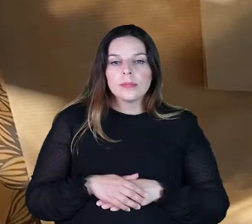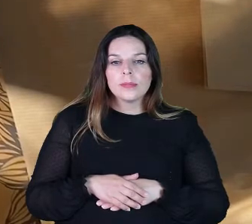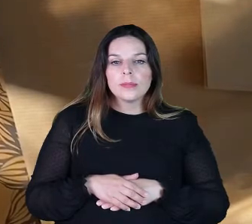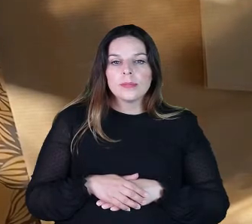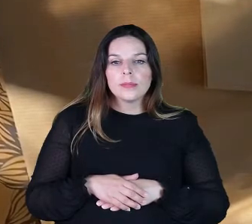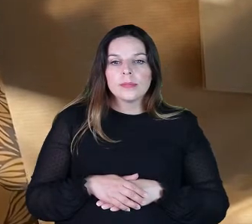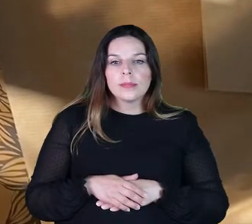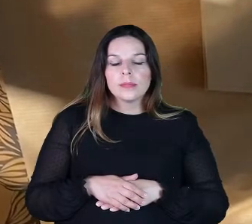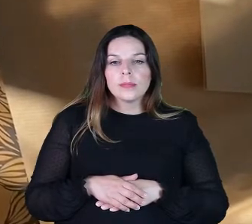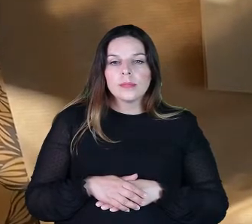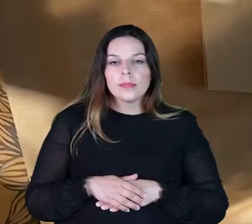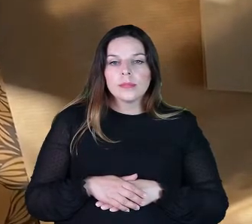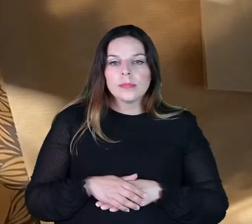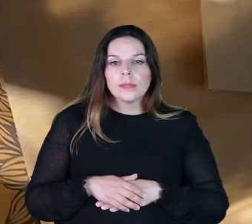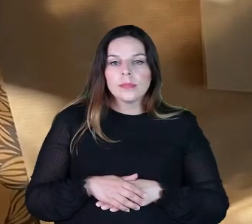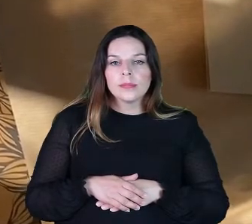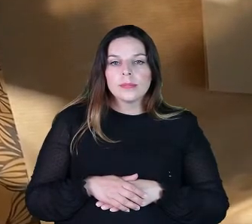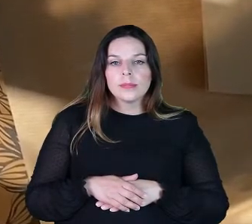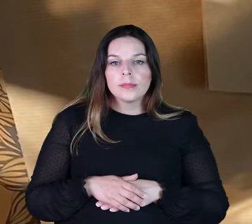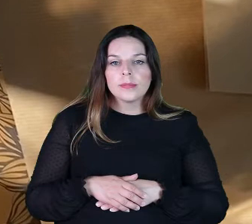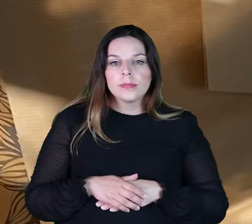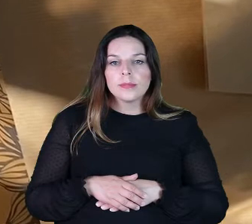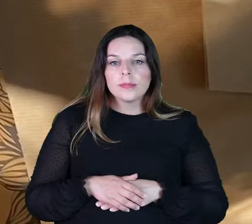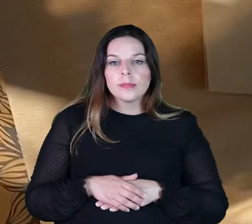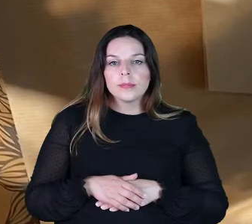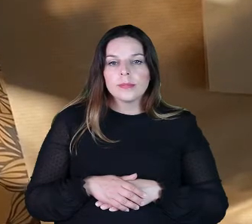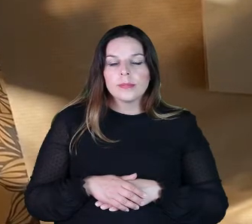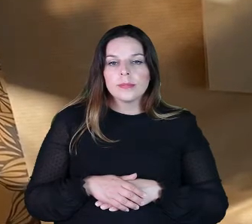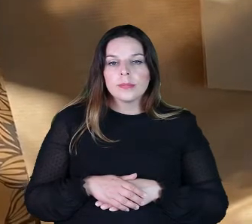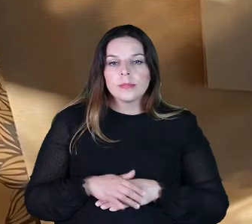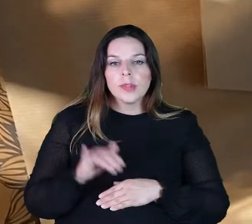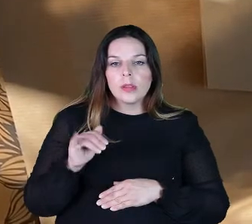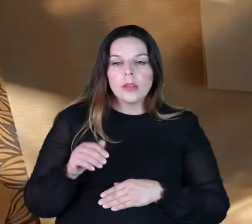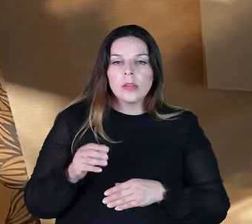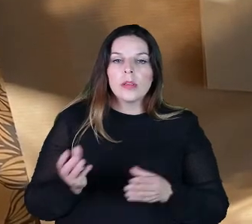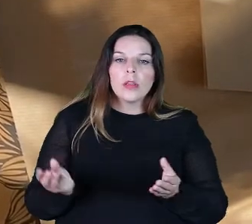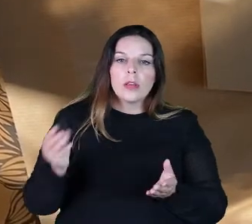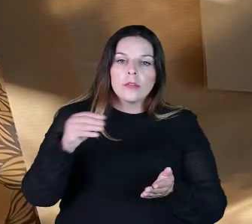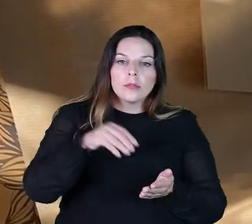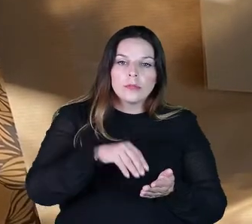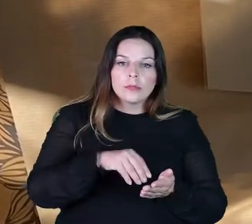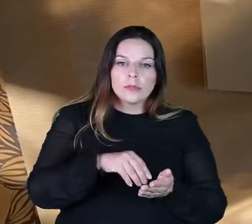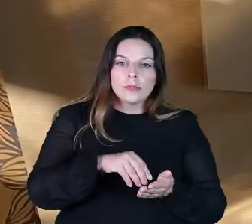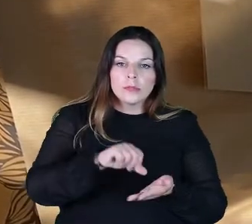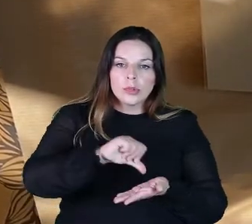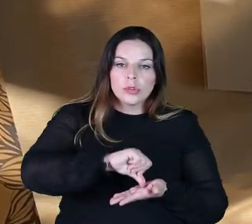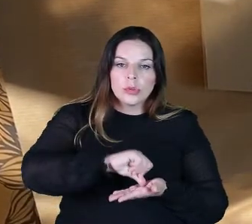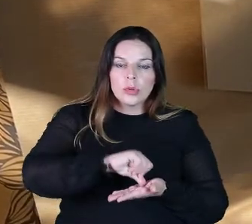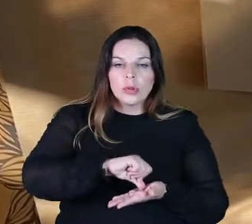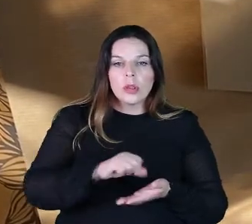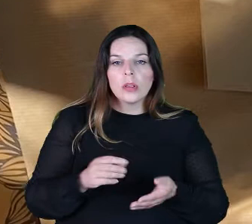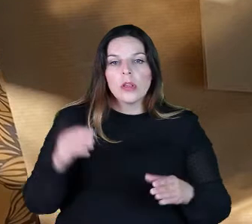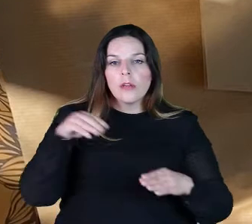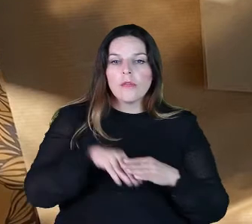I i wsuwamy wszystkie te ząbki do środka. Tutaj